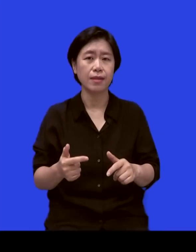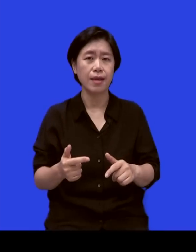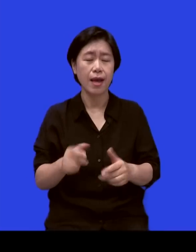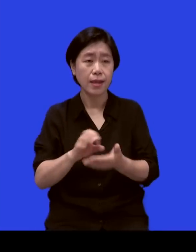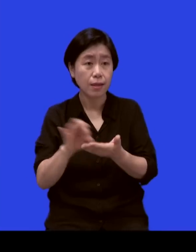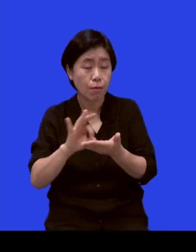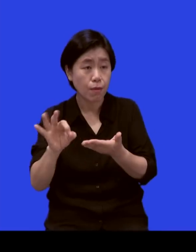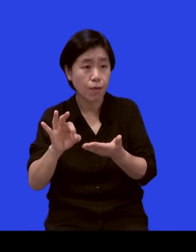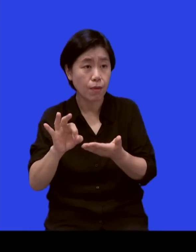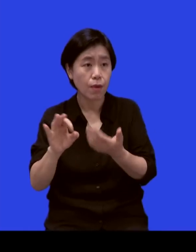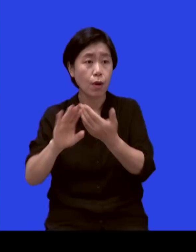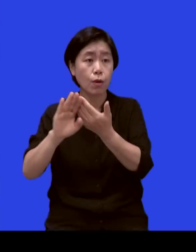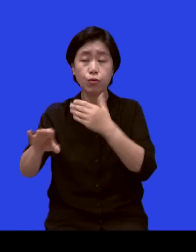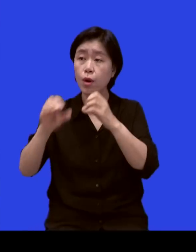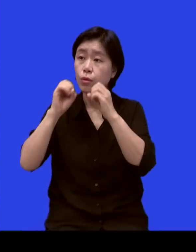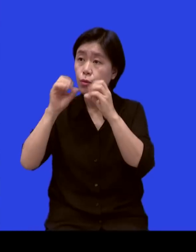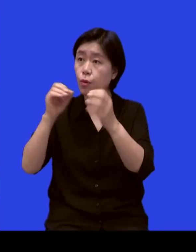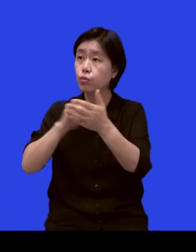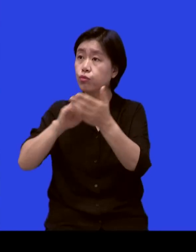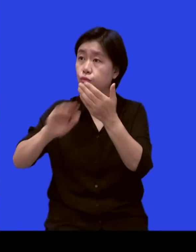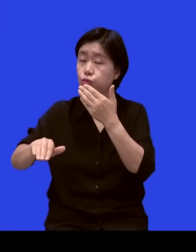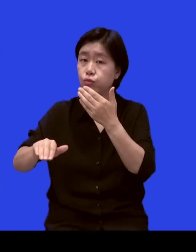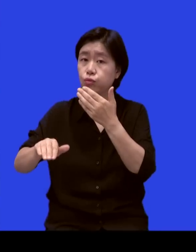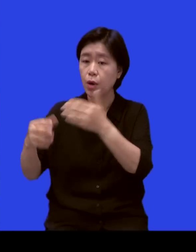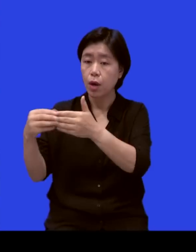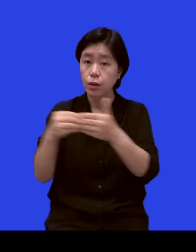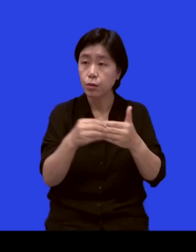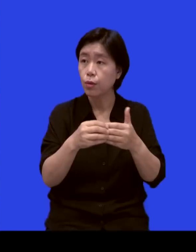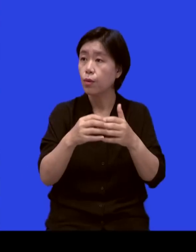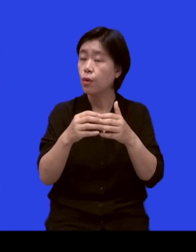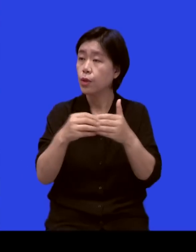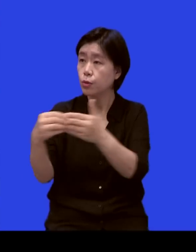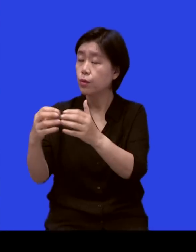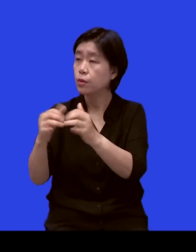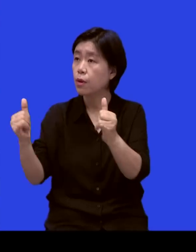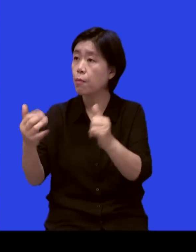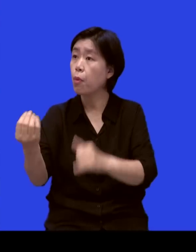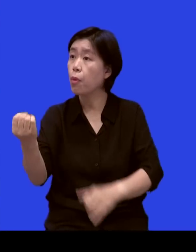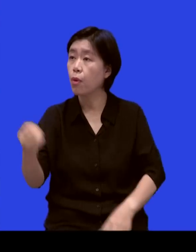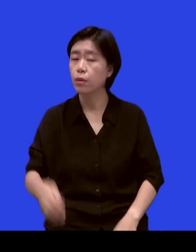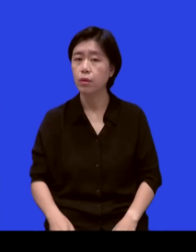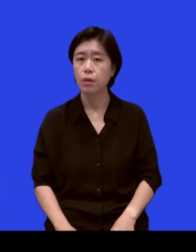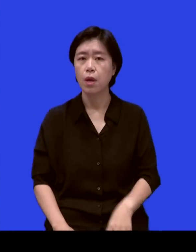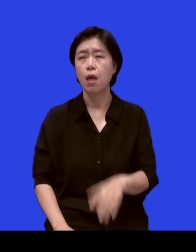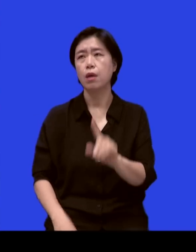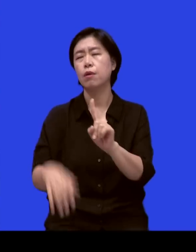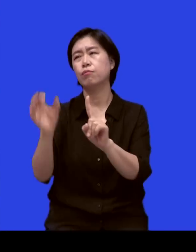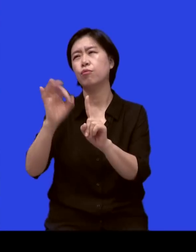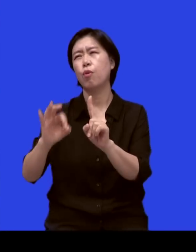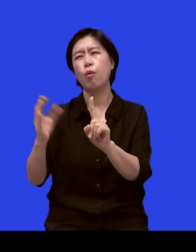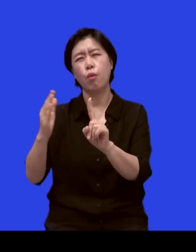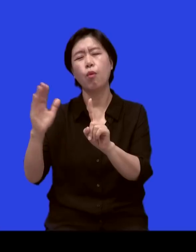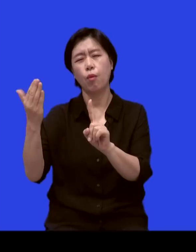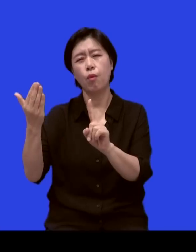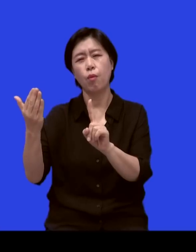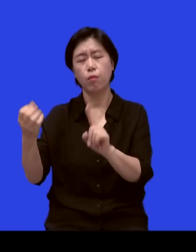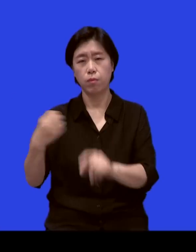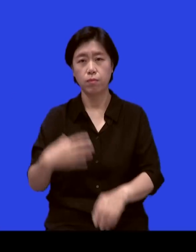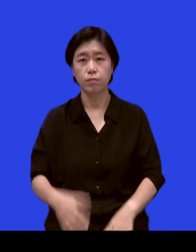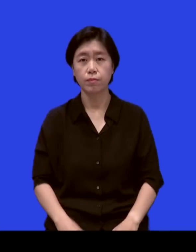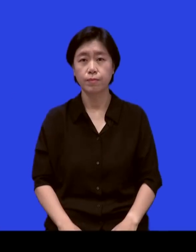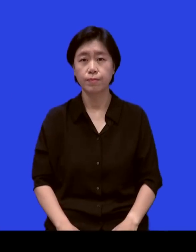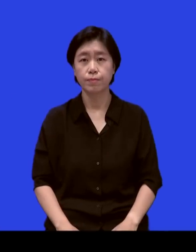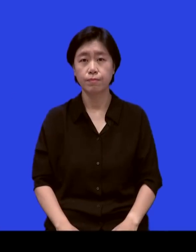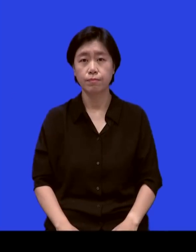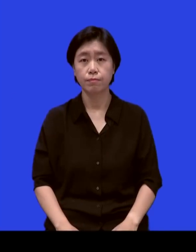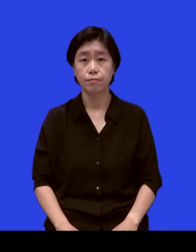그랬더니 1% 미만이래요. 1%. 네. 그러면 300명이 1%면 한 3명 좀 안 된다고 봐야 되는데 그러면